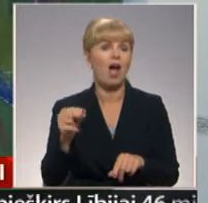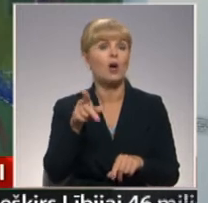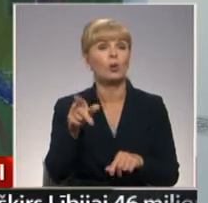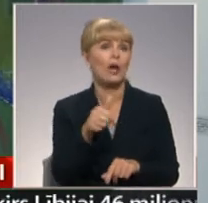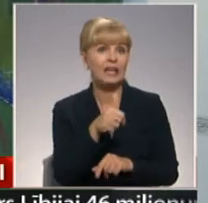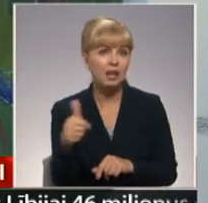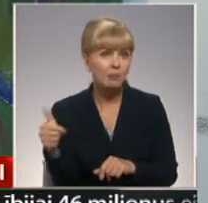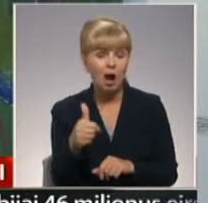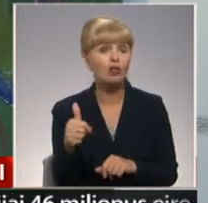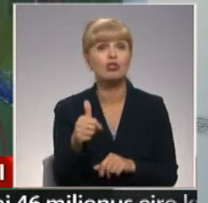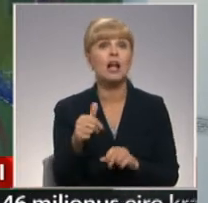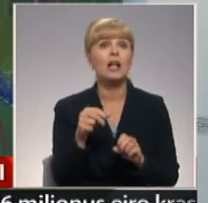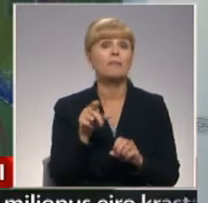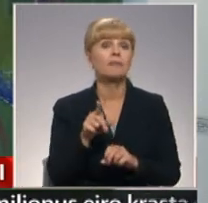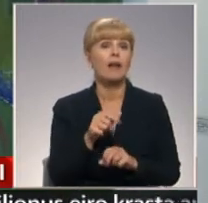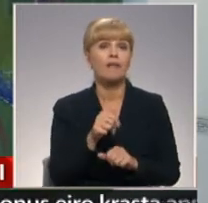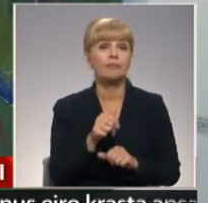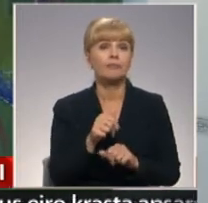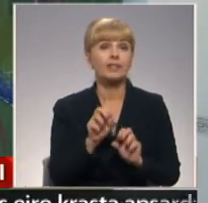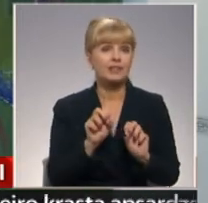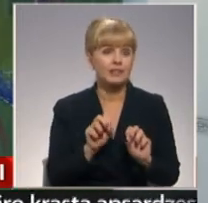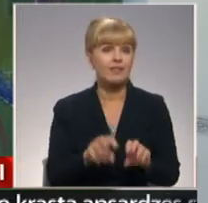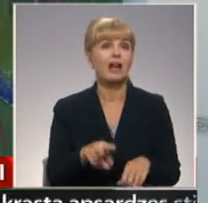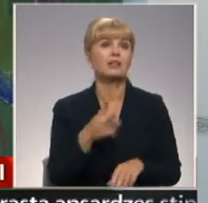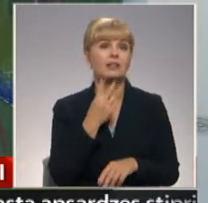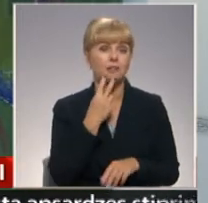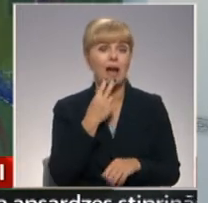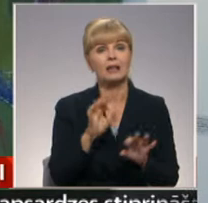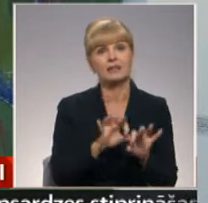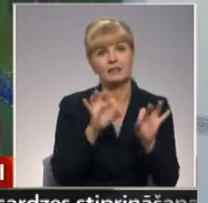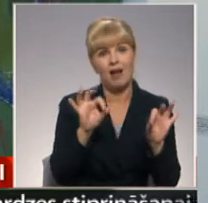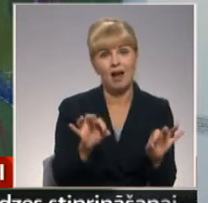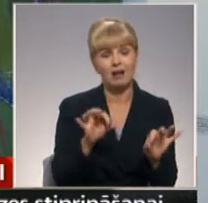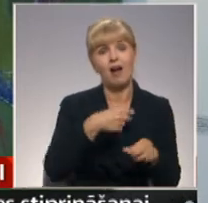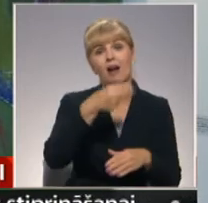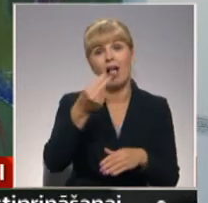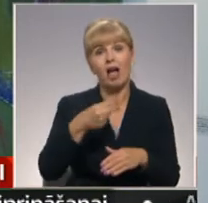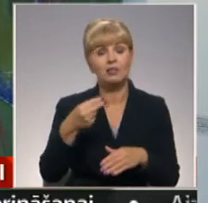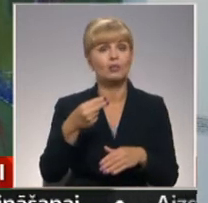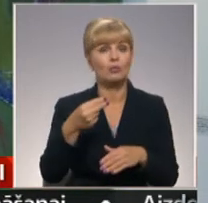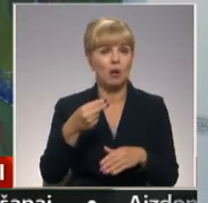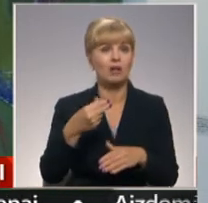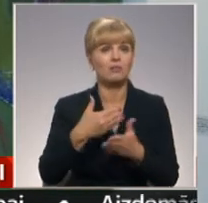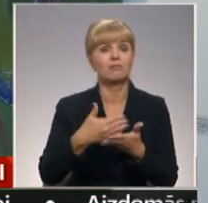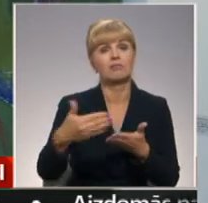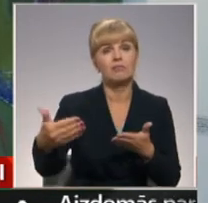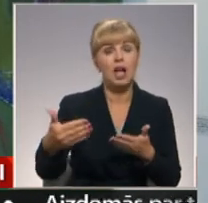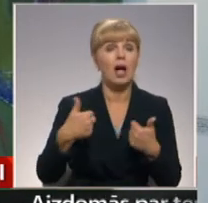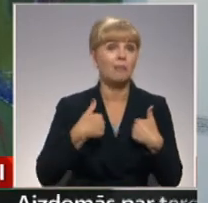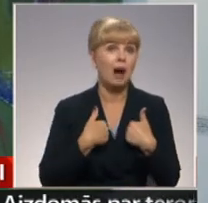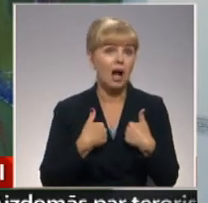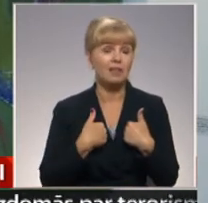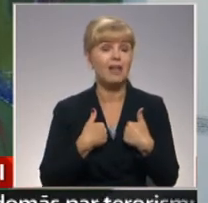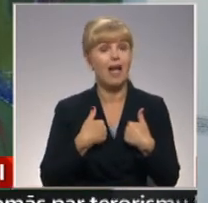un tik svaigs, ja viņi uzreiz to sāka leznot bezgalīgi. Bet man, es